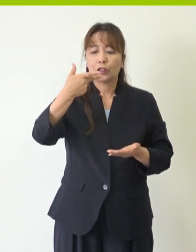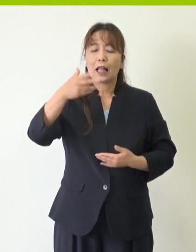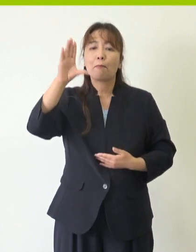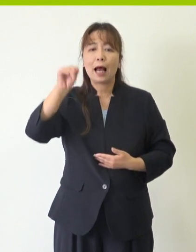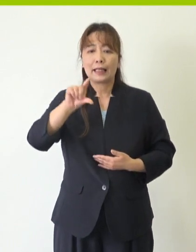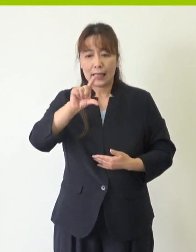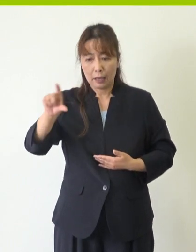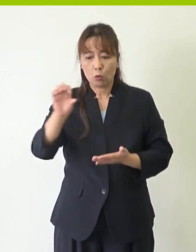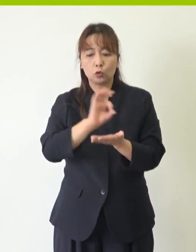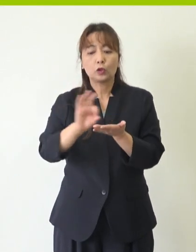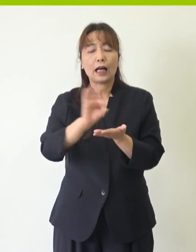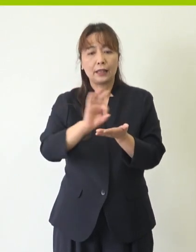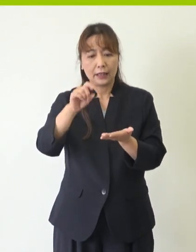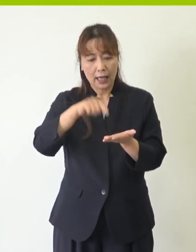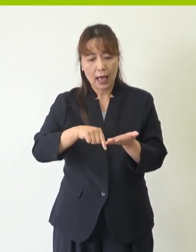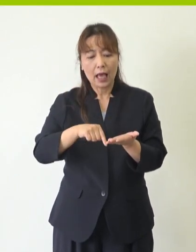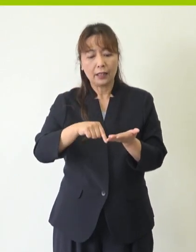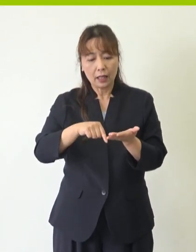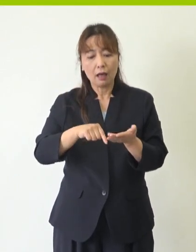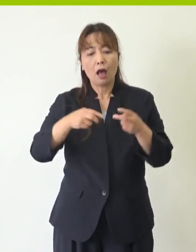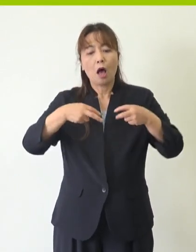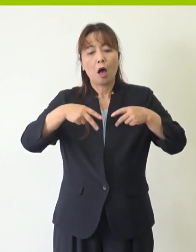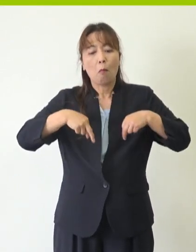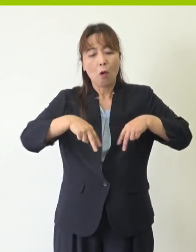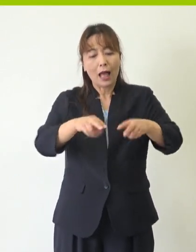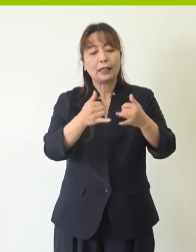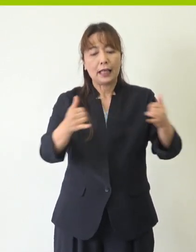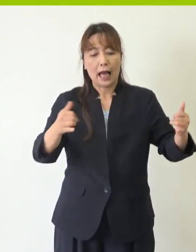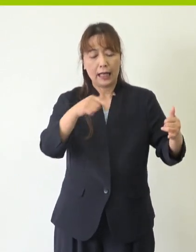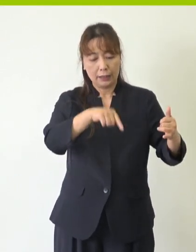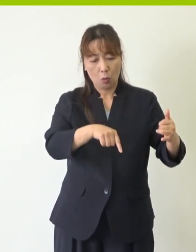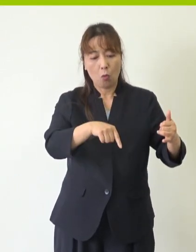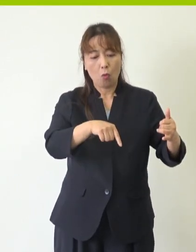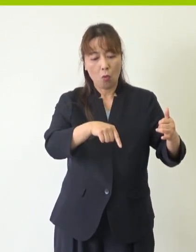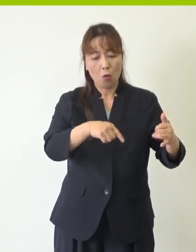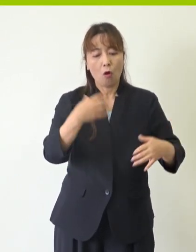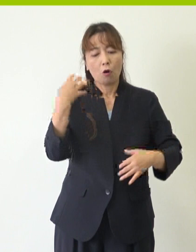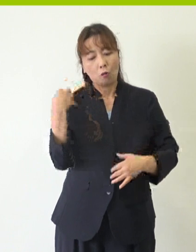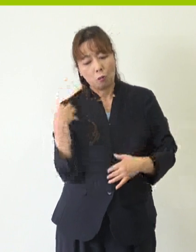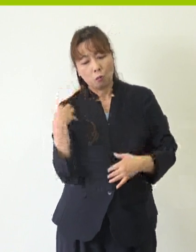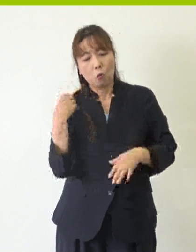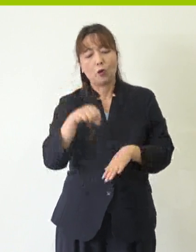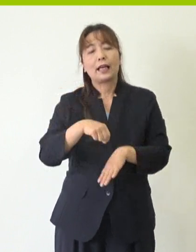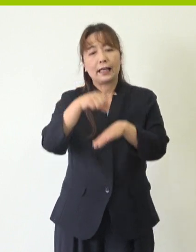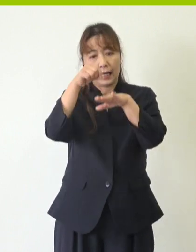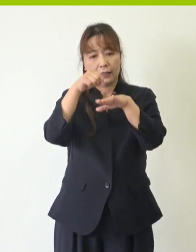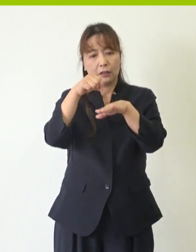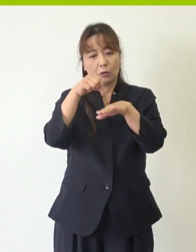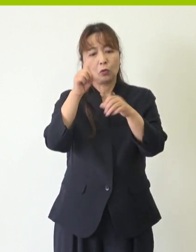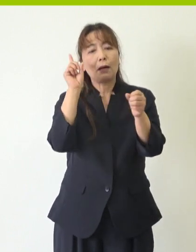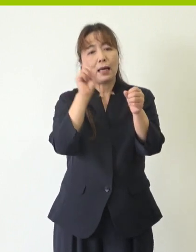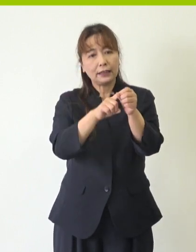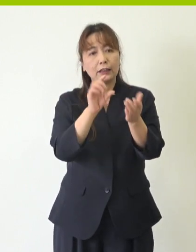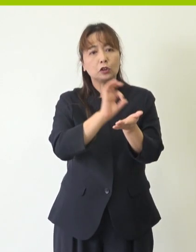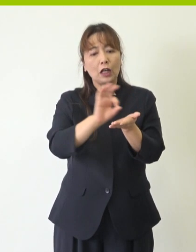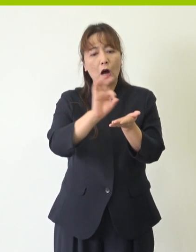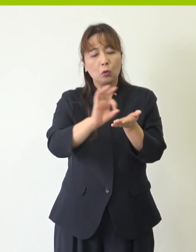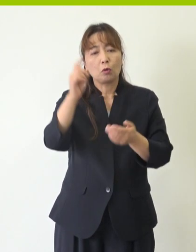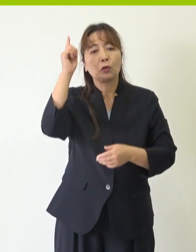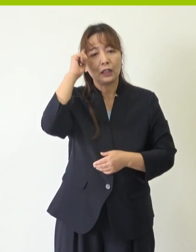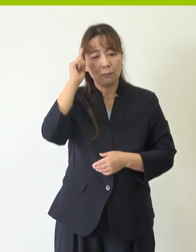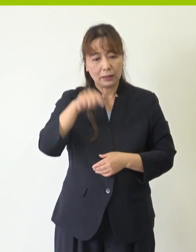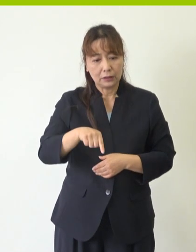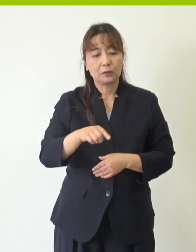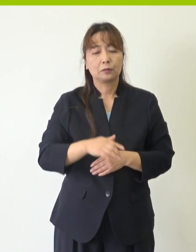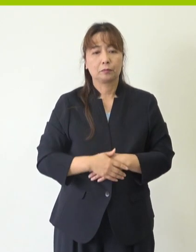ですねさらにボランティアの方々の負担軽減にということで取り組みをさせていただこうと思っておりますちょっとこちらに